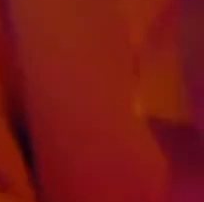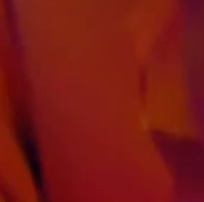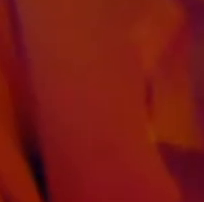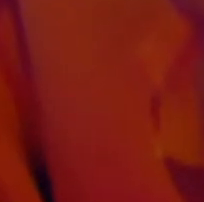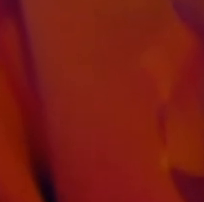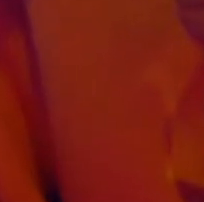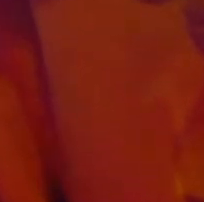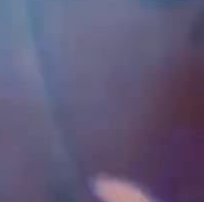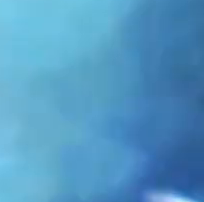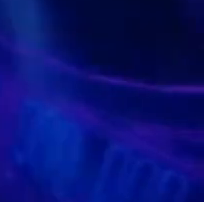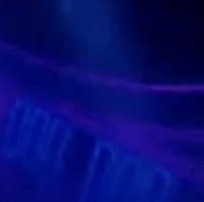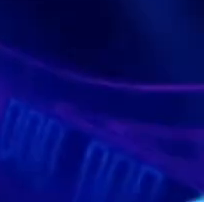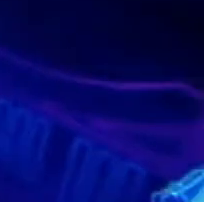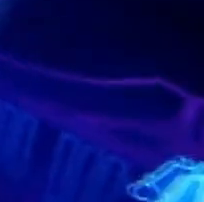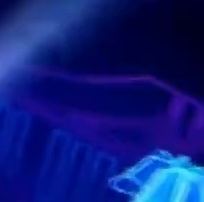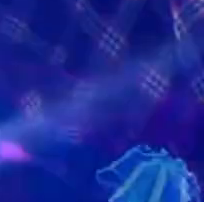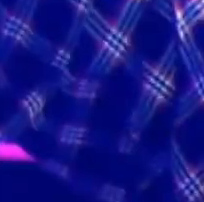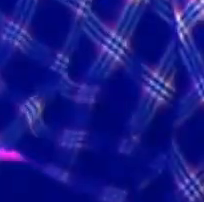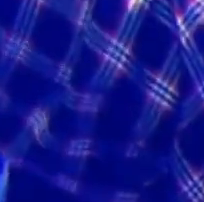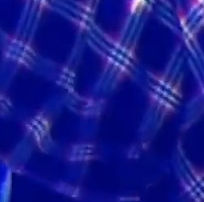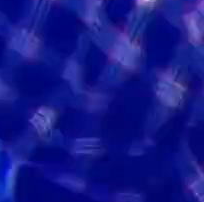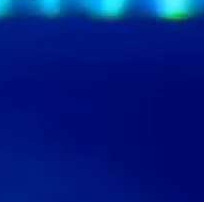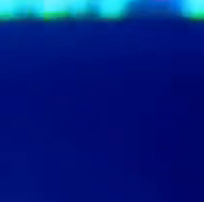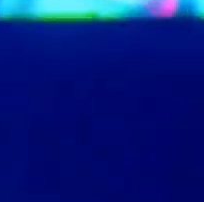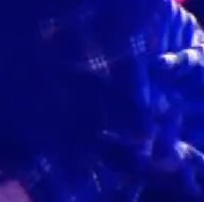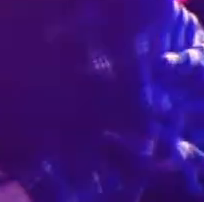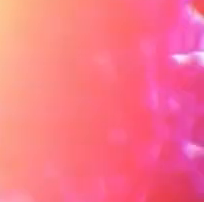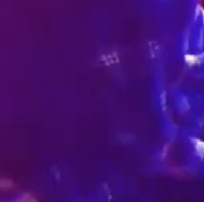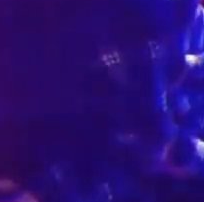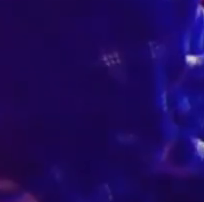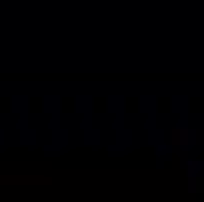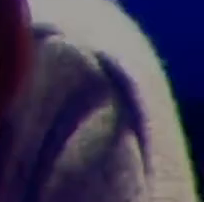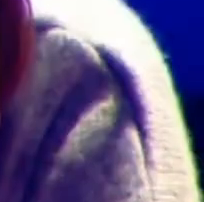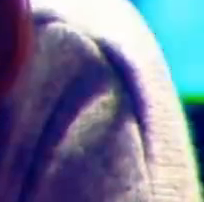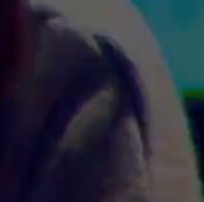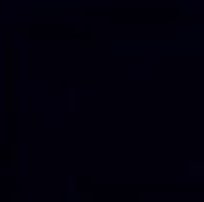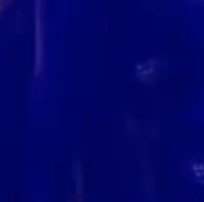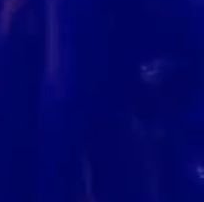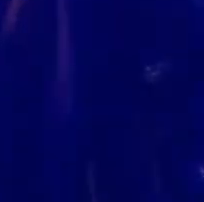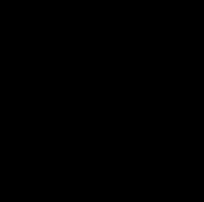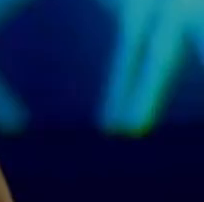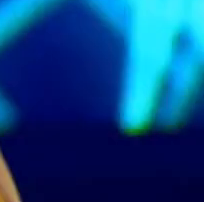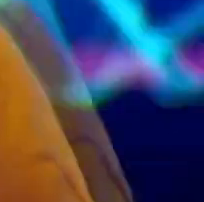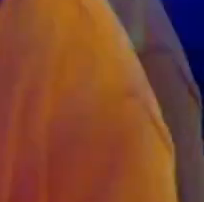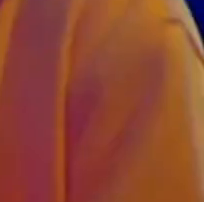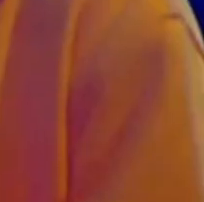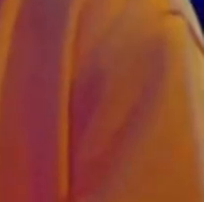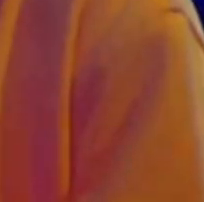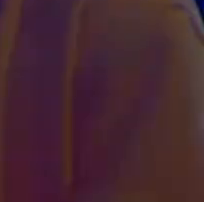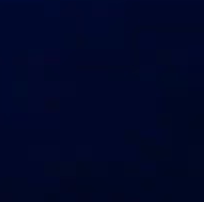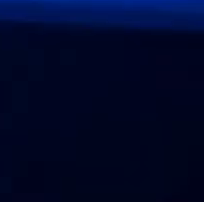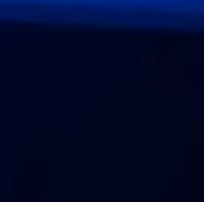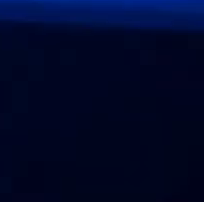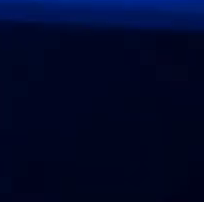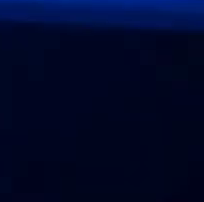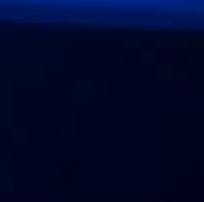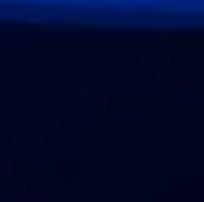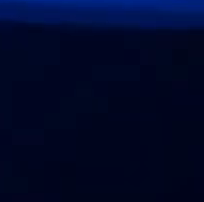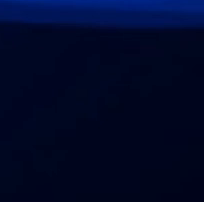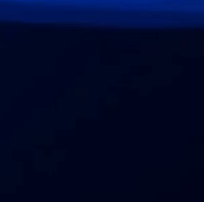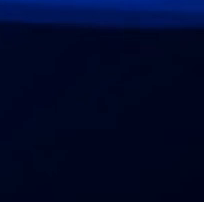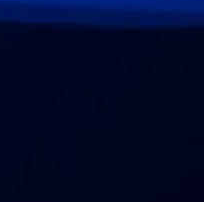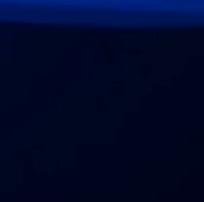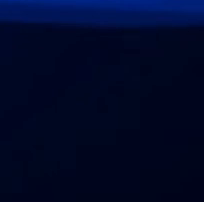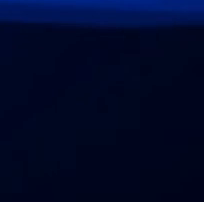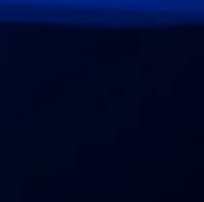ფონს და მოიპოვებს გამარჯვებას? ვერონიკა როდიკენს. საქართველოს ყველაზე მნიშვნელოვანი ახალგაზრდული პროექტი.